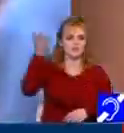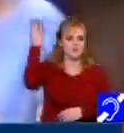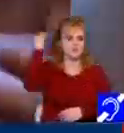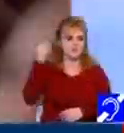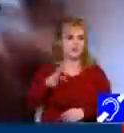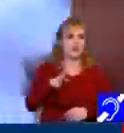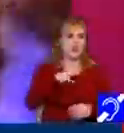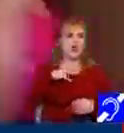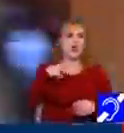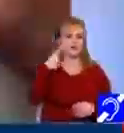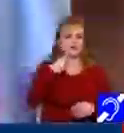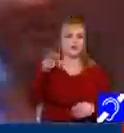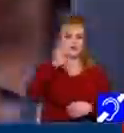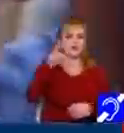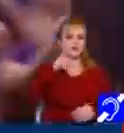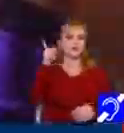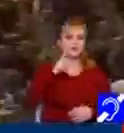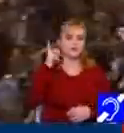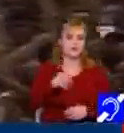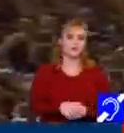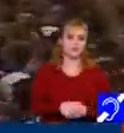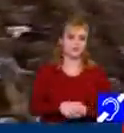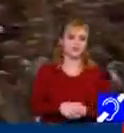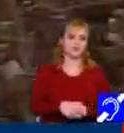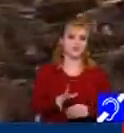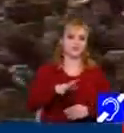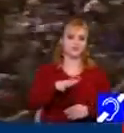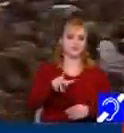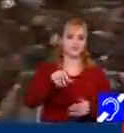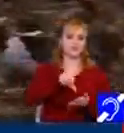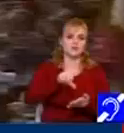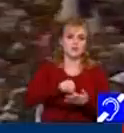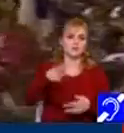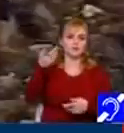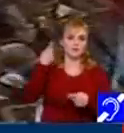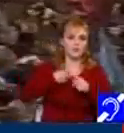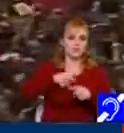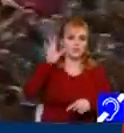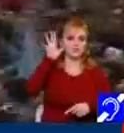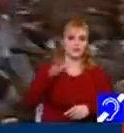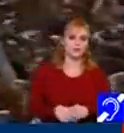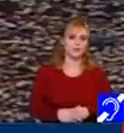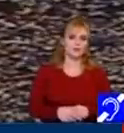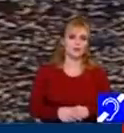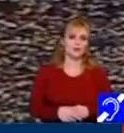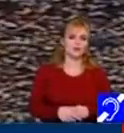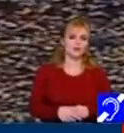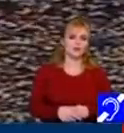pe tinerii care poartă românismul în suflet. A sosit timpul să facem